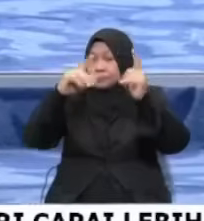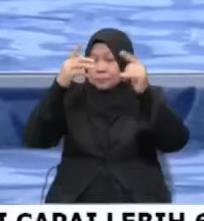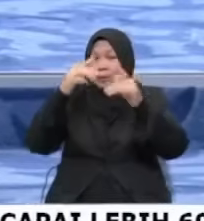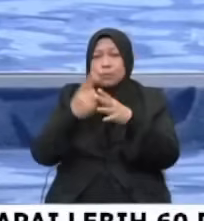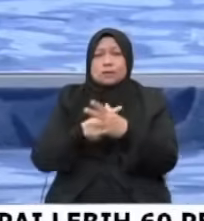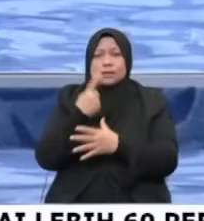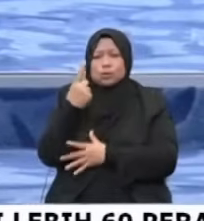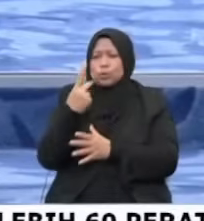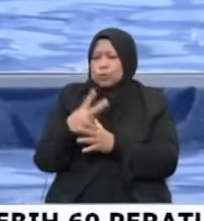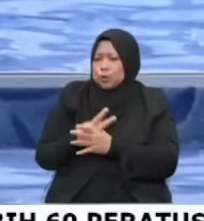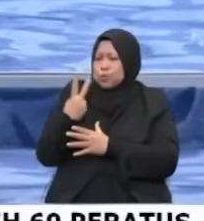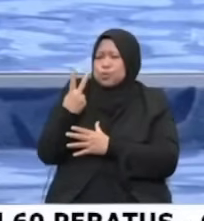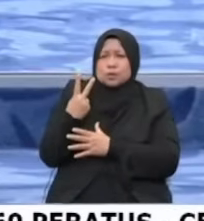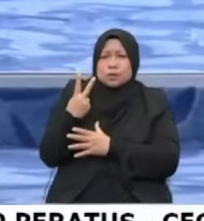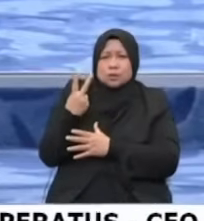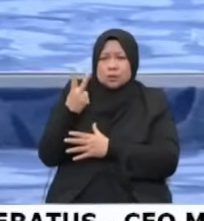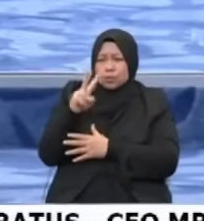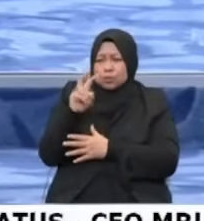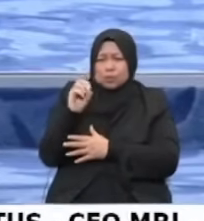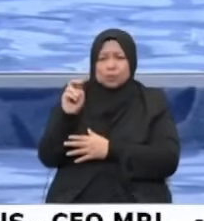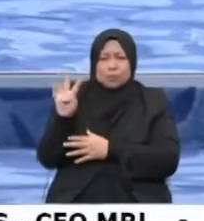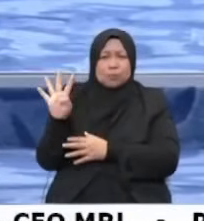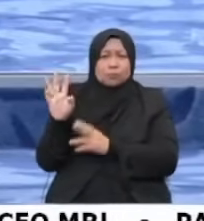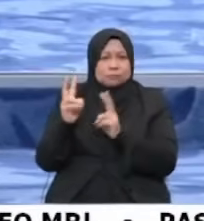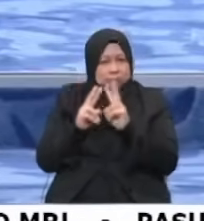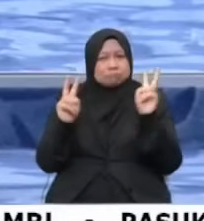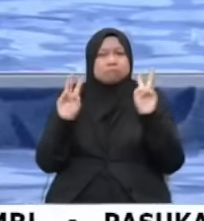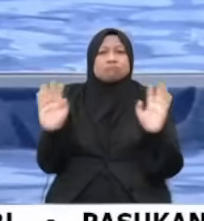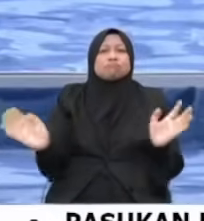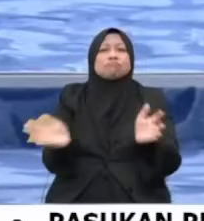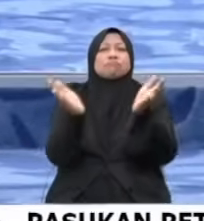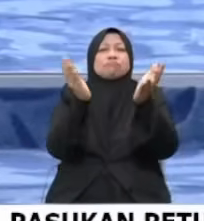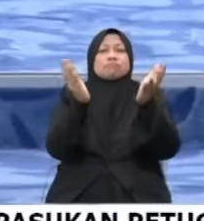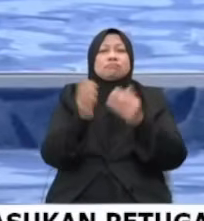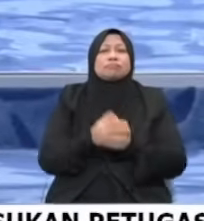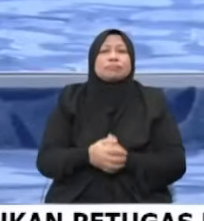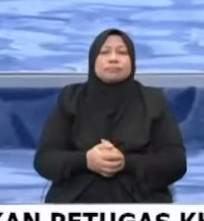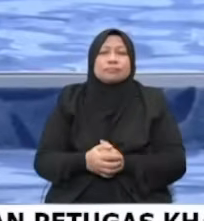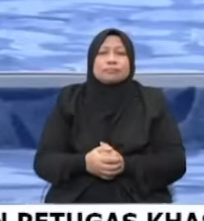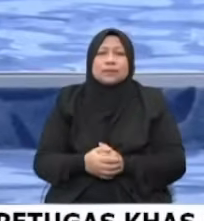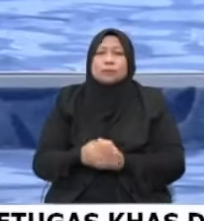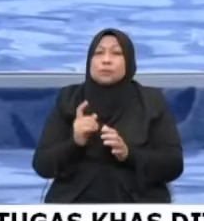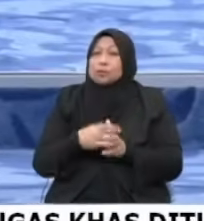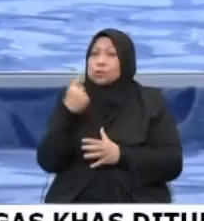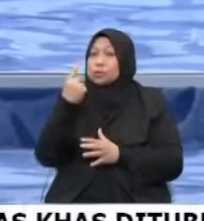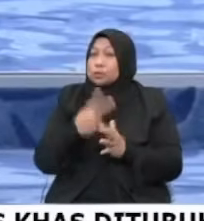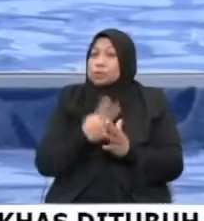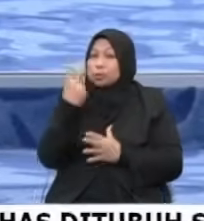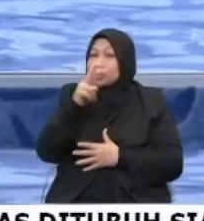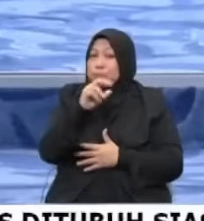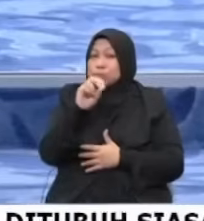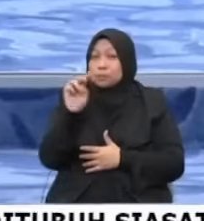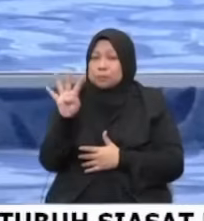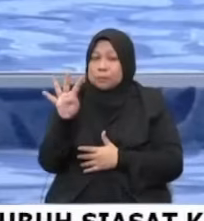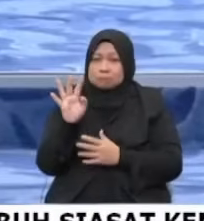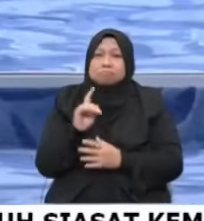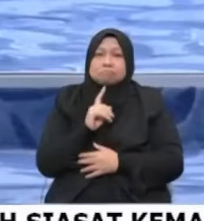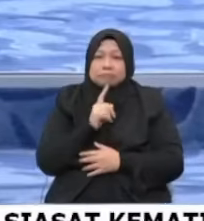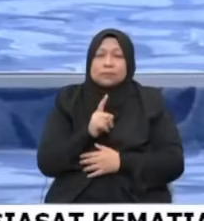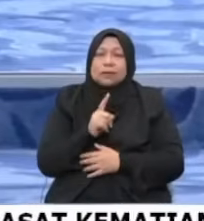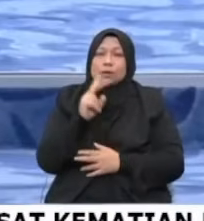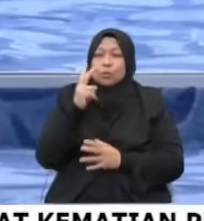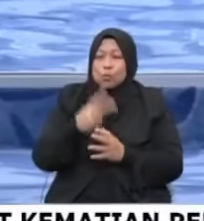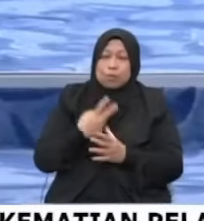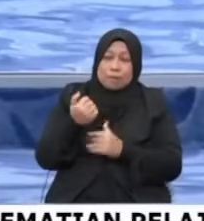januarifebruari tahun ini ini memang sangat menggalakkan januarifebruari 2024